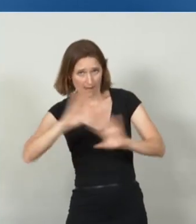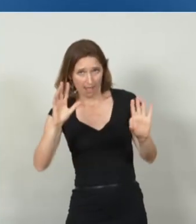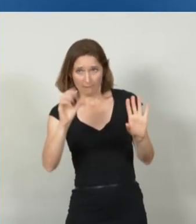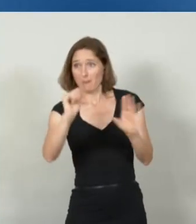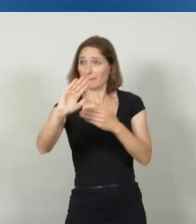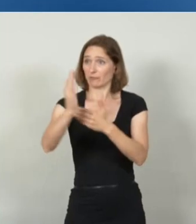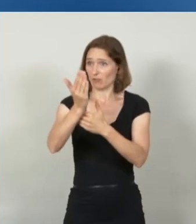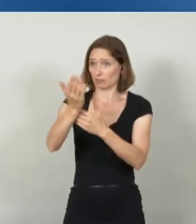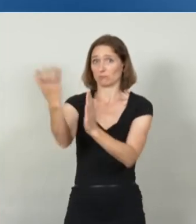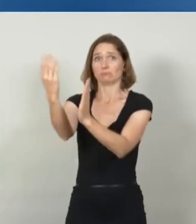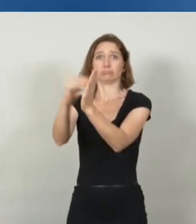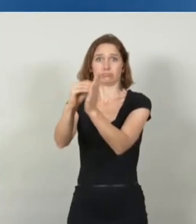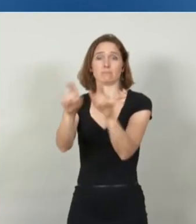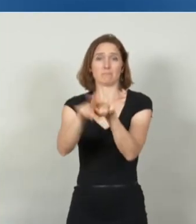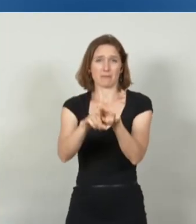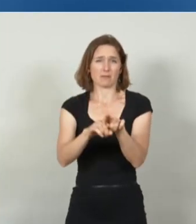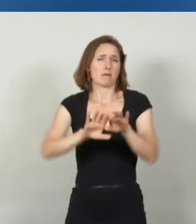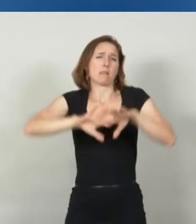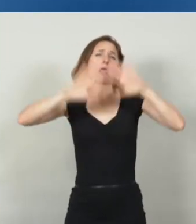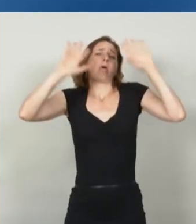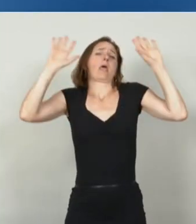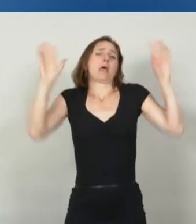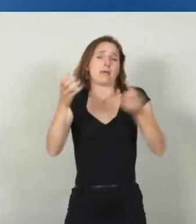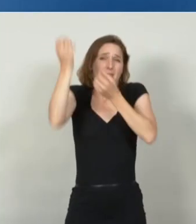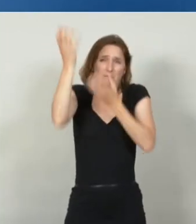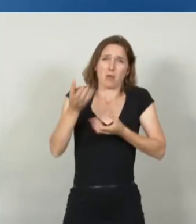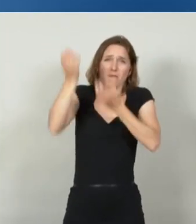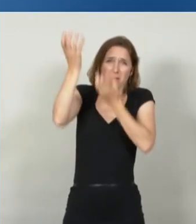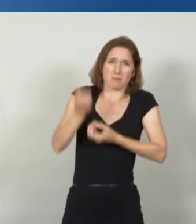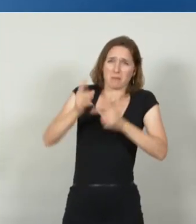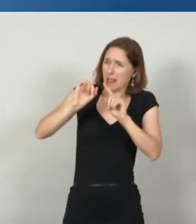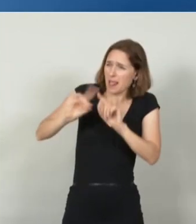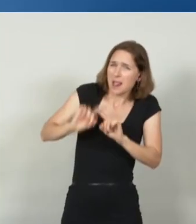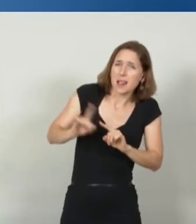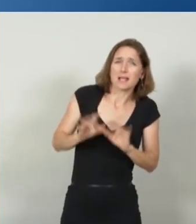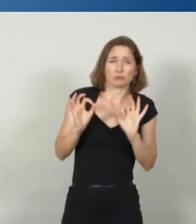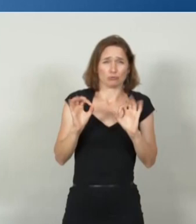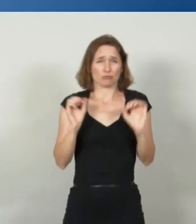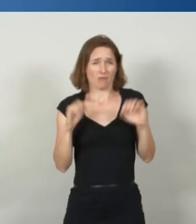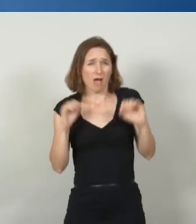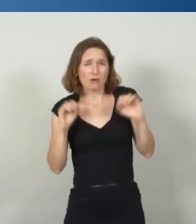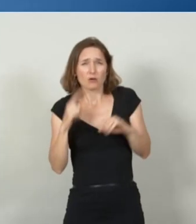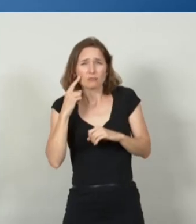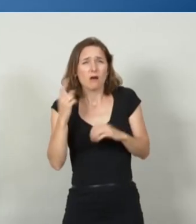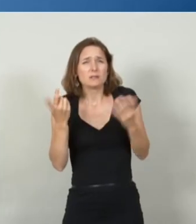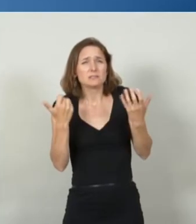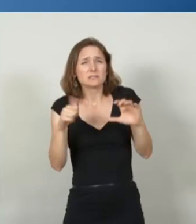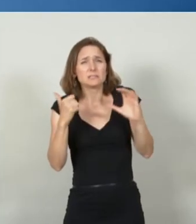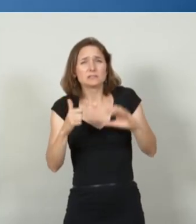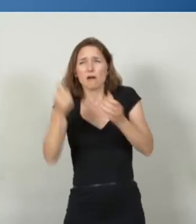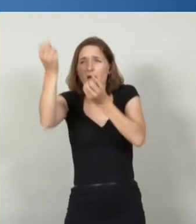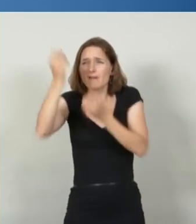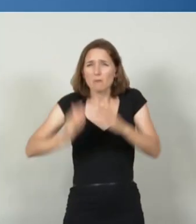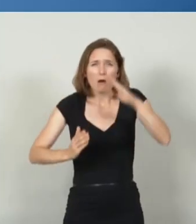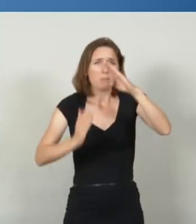plein de petits trucs ça on est bien d'accord ça a foisonné effectivement il y a eu plus de 600 je crois petits événements